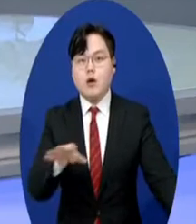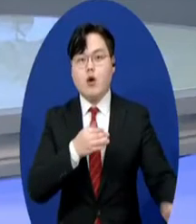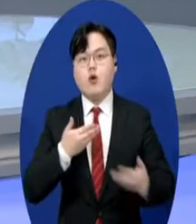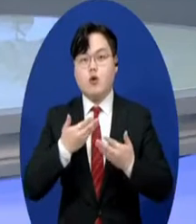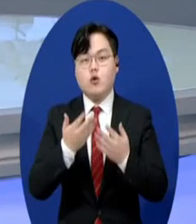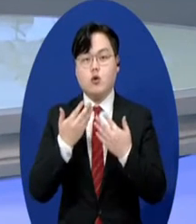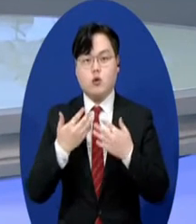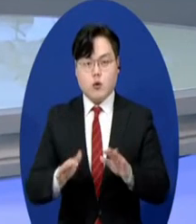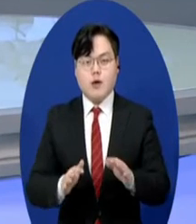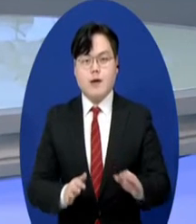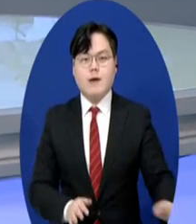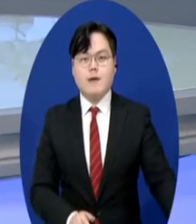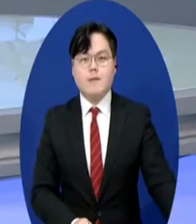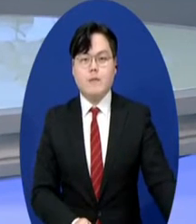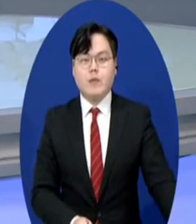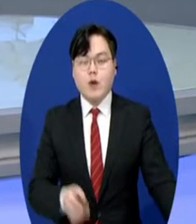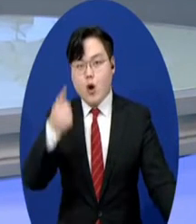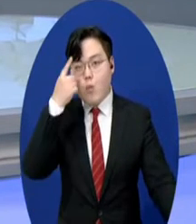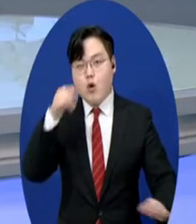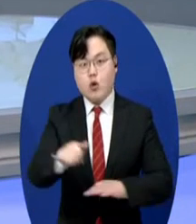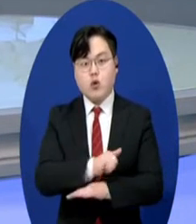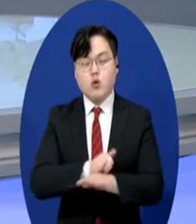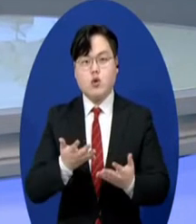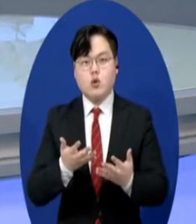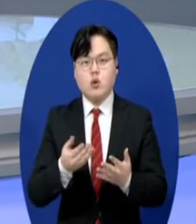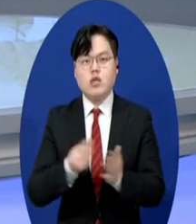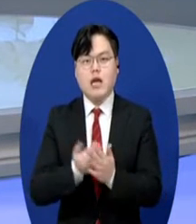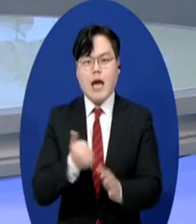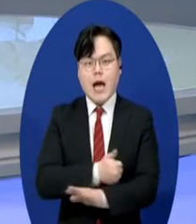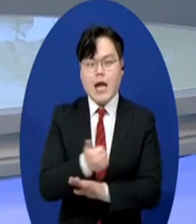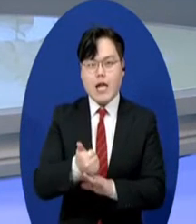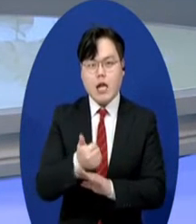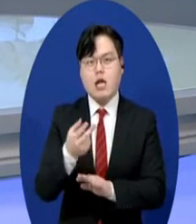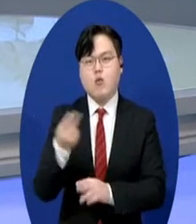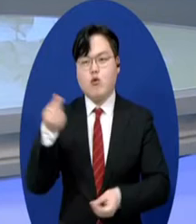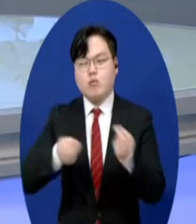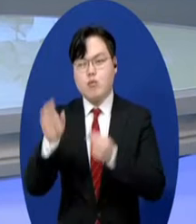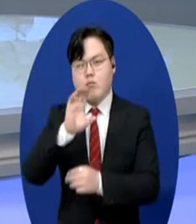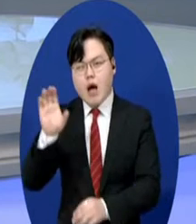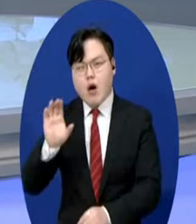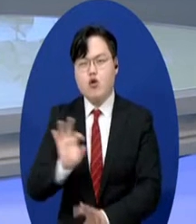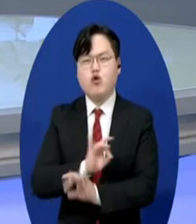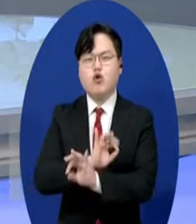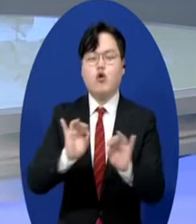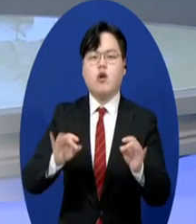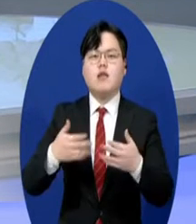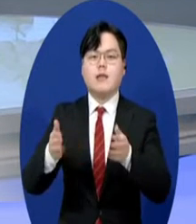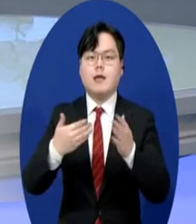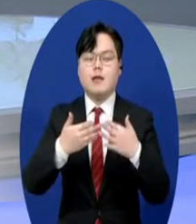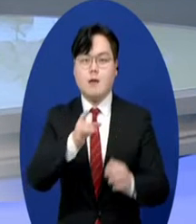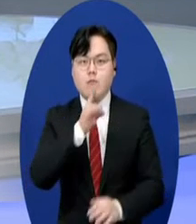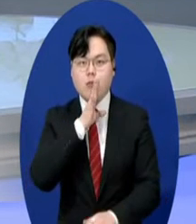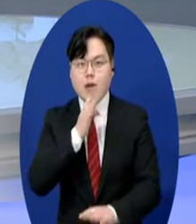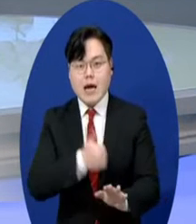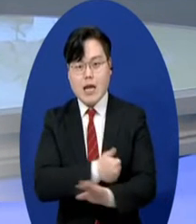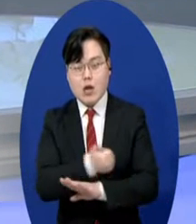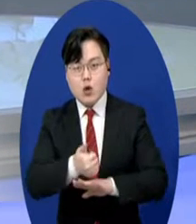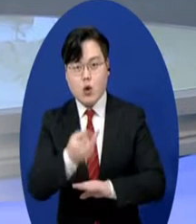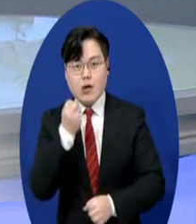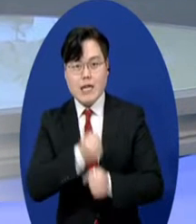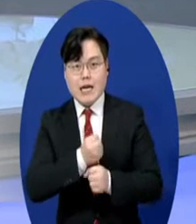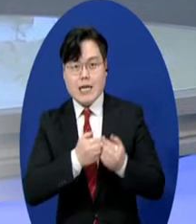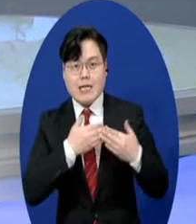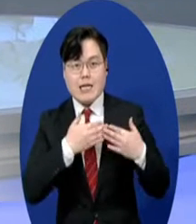жилийг сүхэтэр тав хүн дөрвөлээ. Энэ хүн манай улсын өнөөдөр хөрөнгө оруулагч жуулчдын хувьд нээлттэй улс болж байгаа газарлаа. Энэ шийдвэр аль жуулчлалын салбарын хувьд